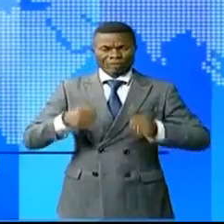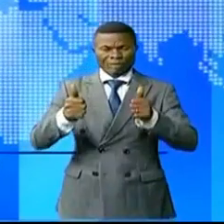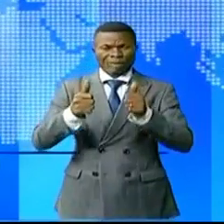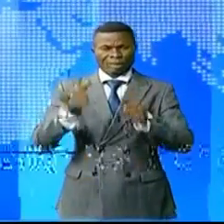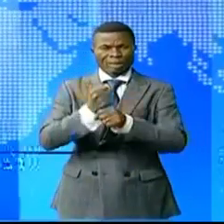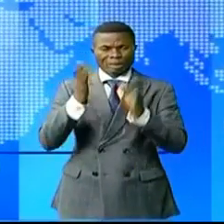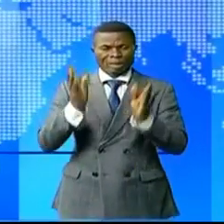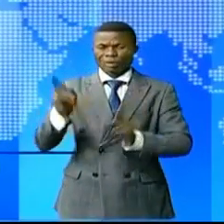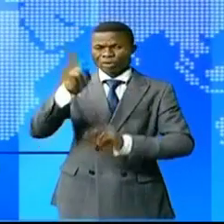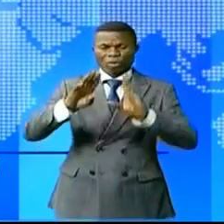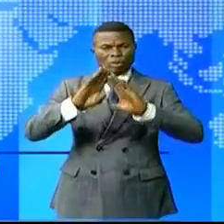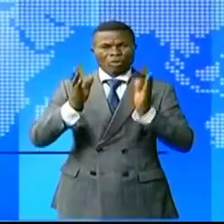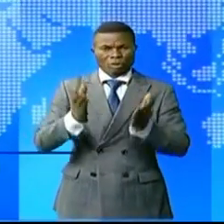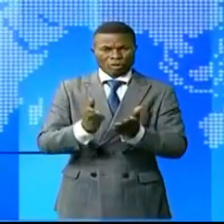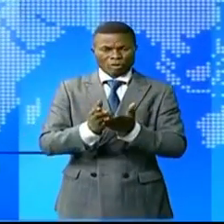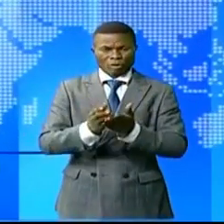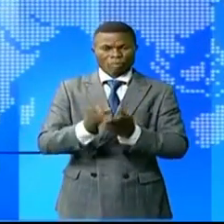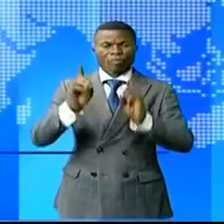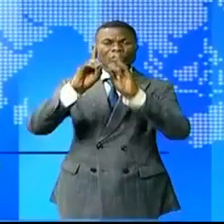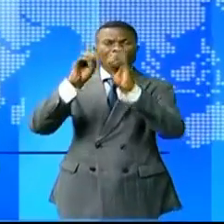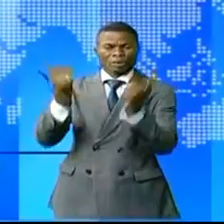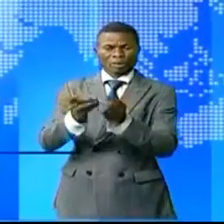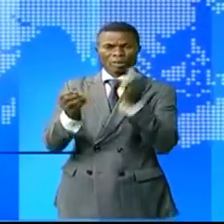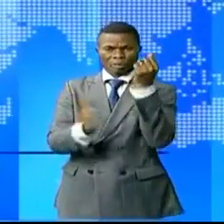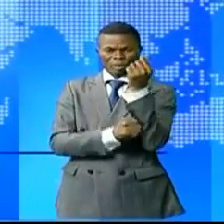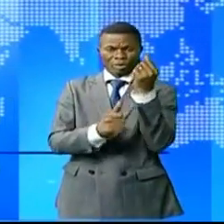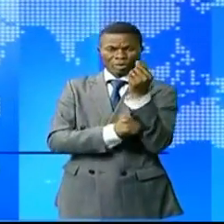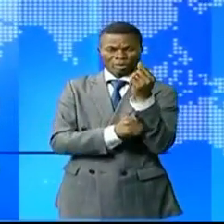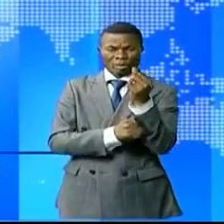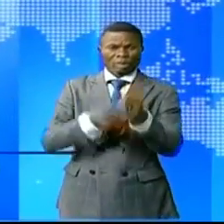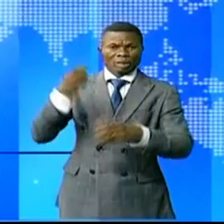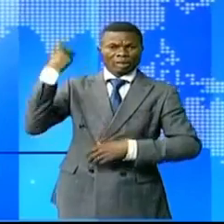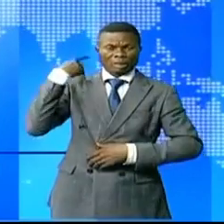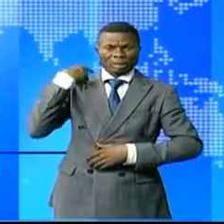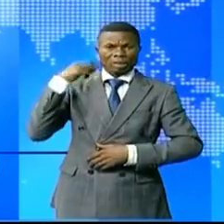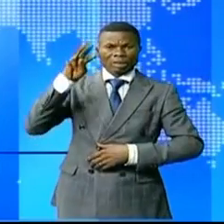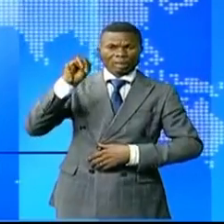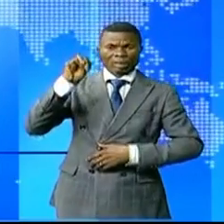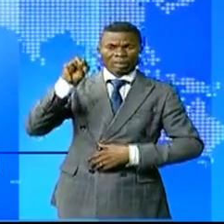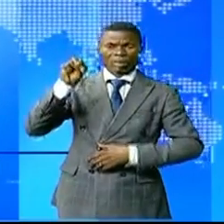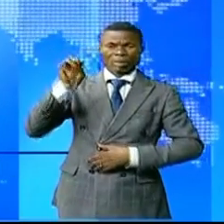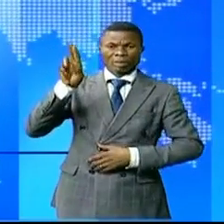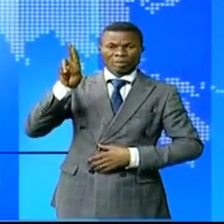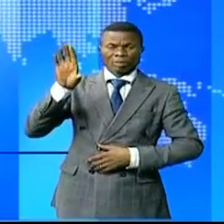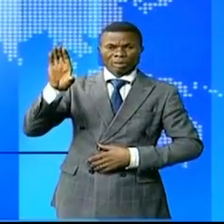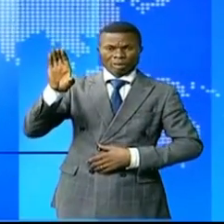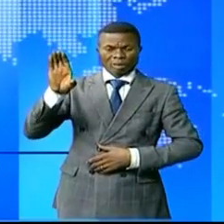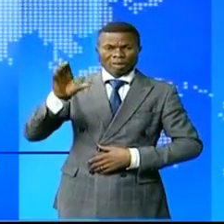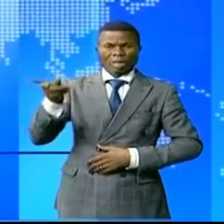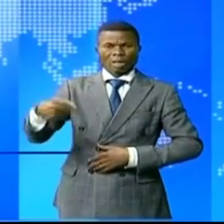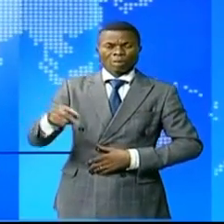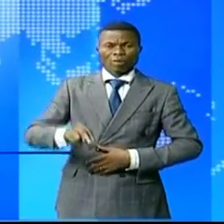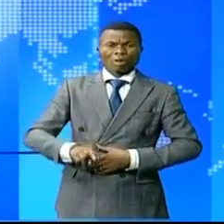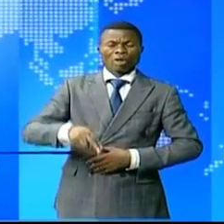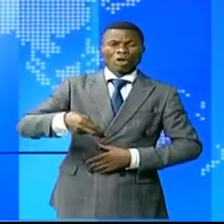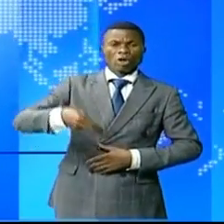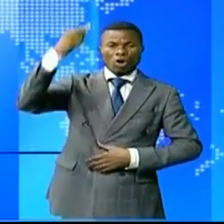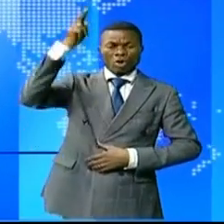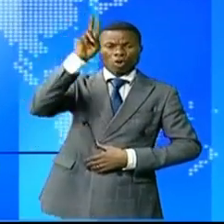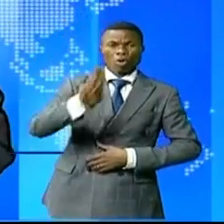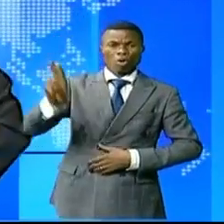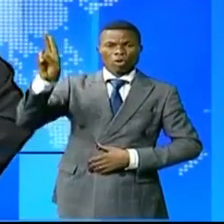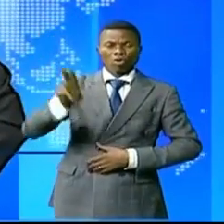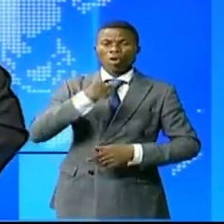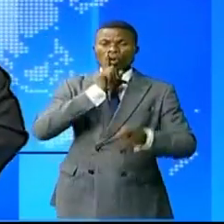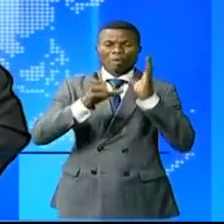de vie de la population. La délégation conduite par l'honorable Mapenzi dont la province du Haut-Uele a discuté avec le